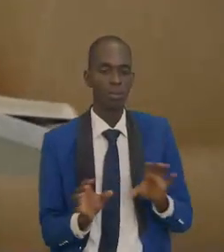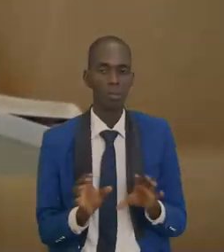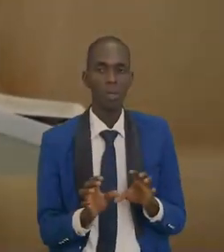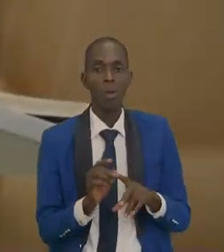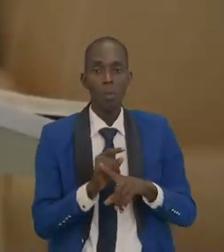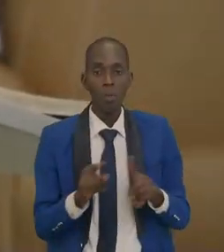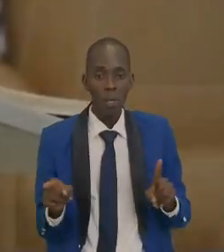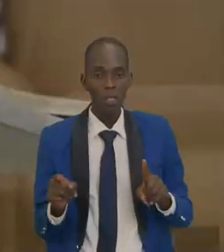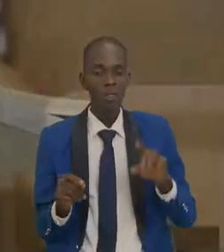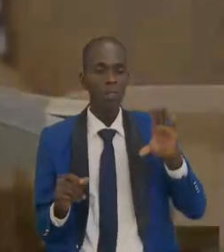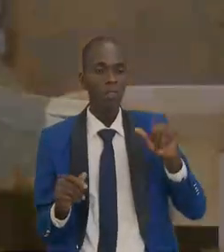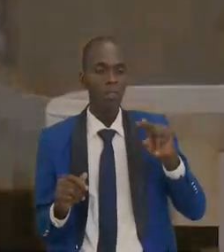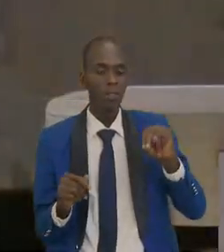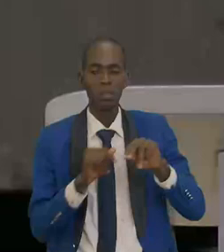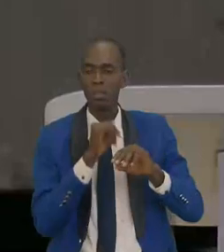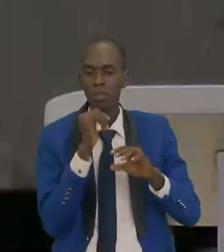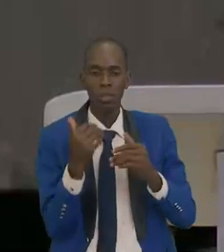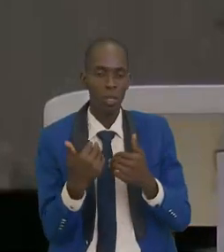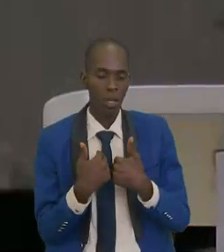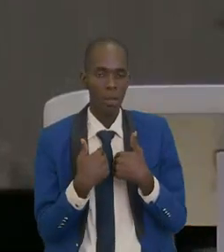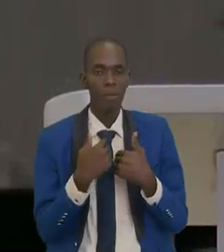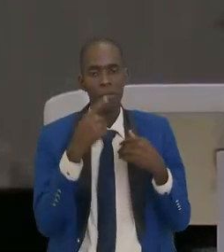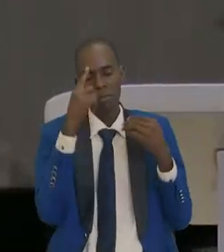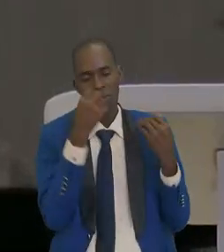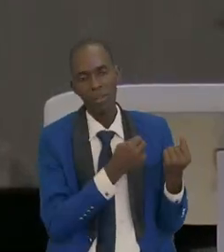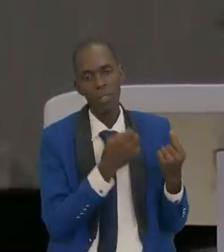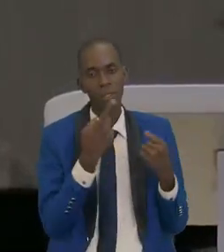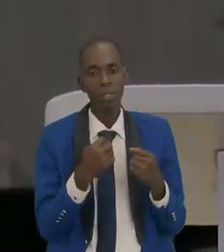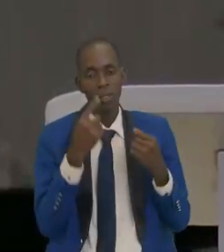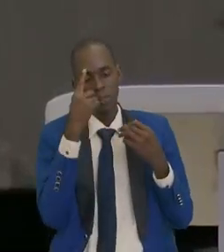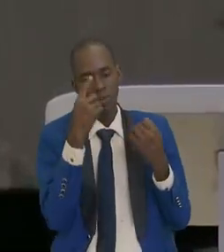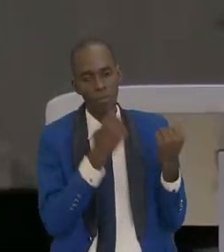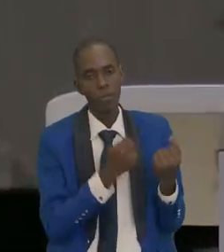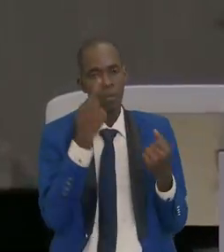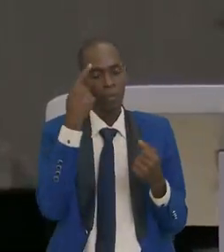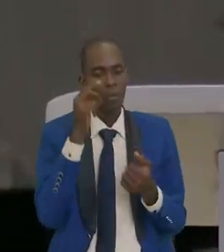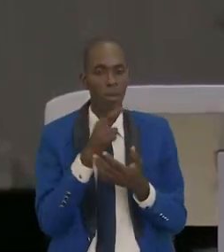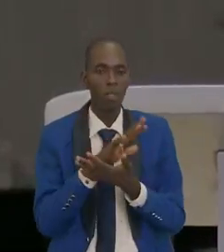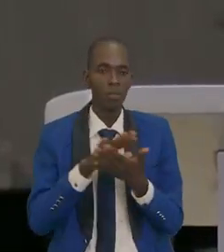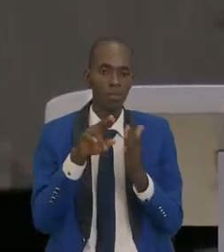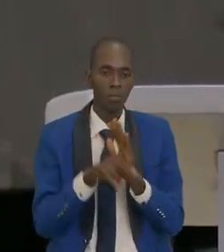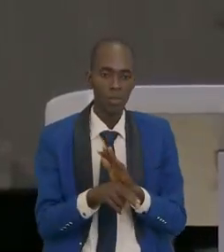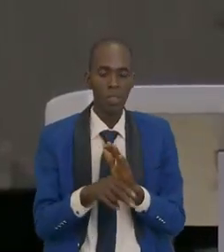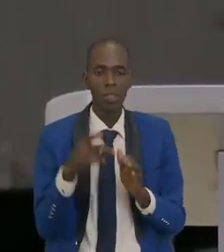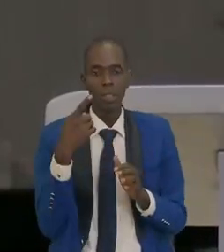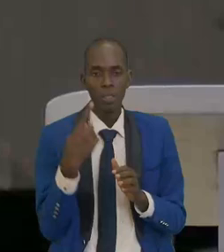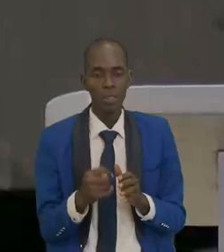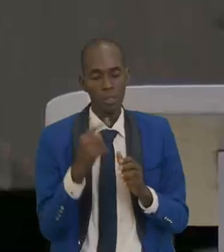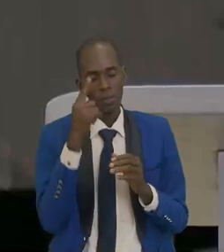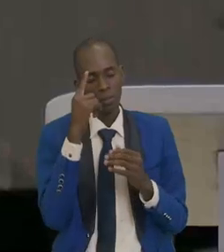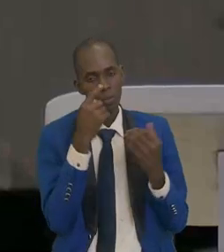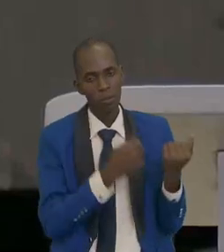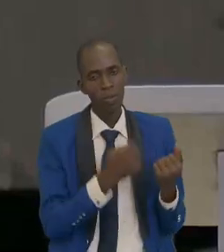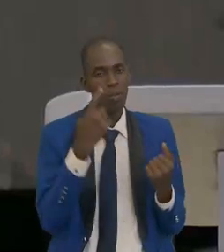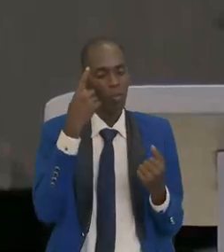pas obtenu la foi. La foi pour la justice. La foi pour